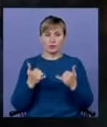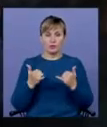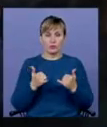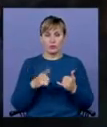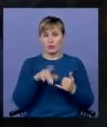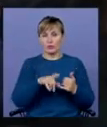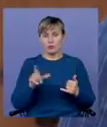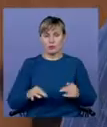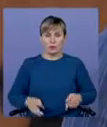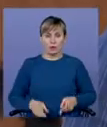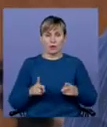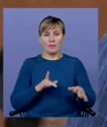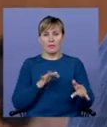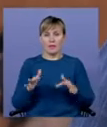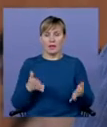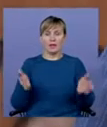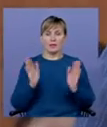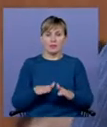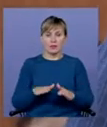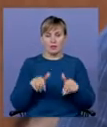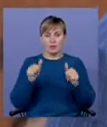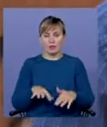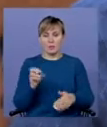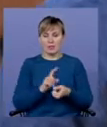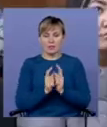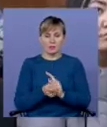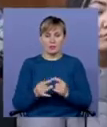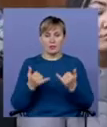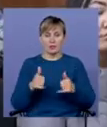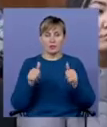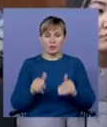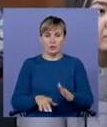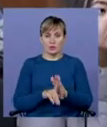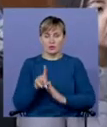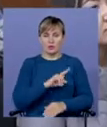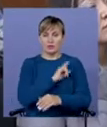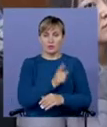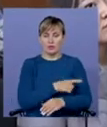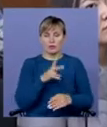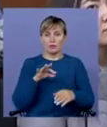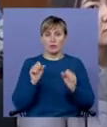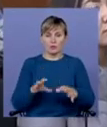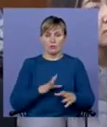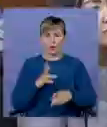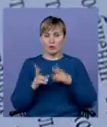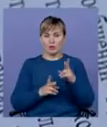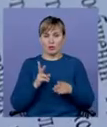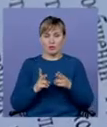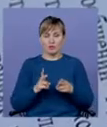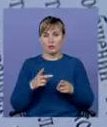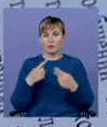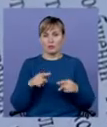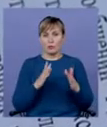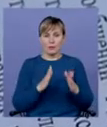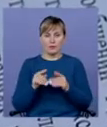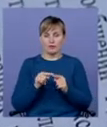по уголовным делам оставила приговор без изменения, и теперь решение вступает в силу, но может быть обжаловано в кассационном порядке